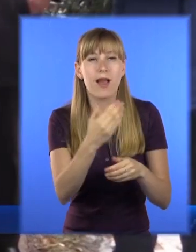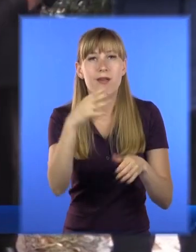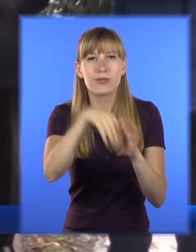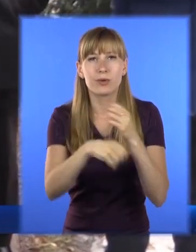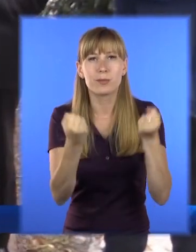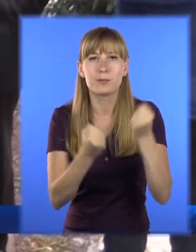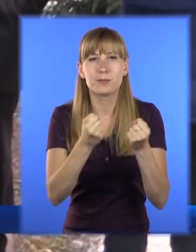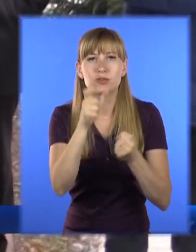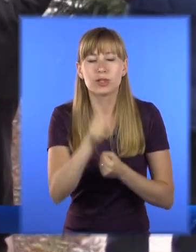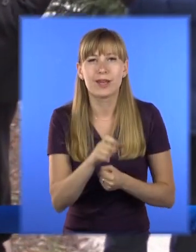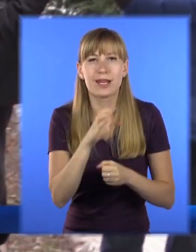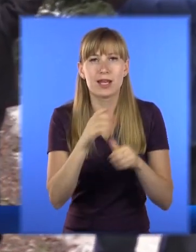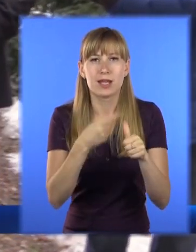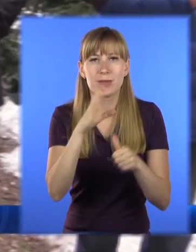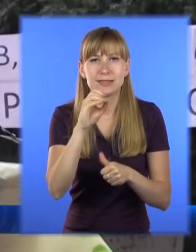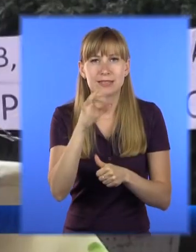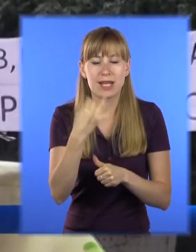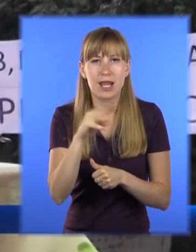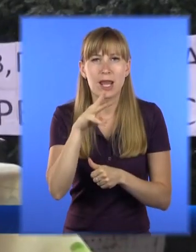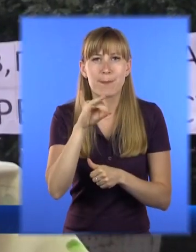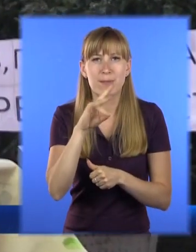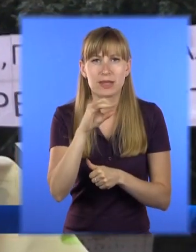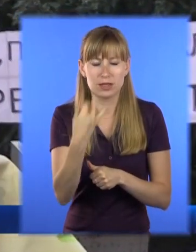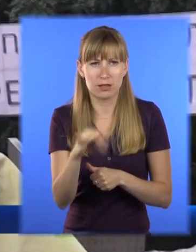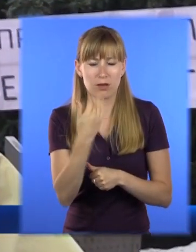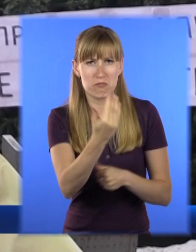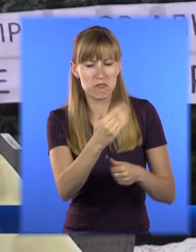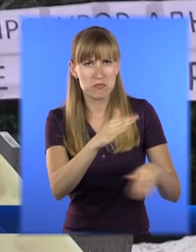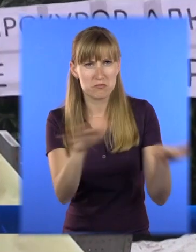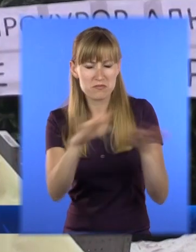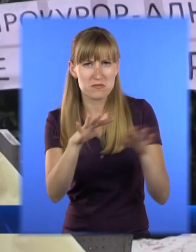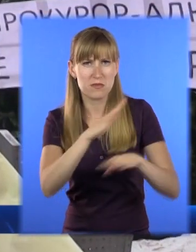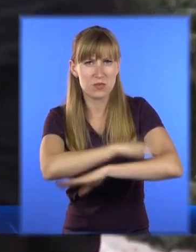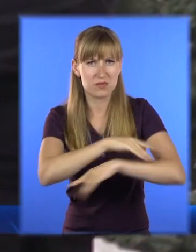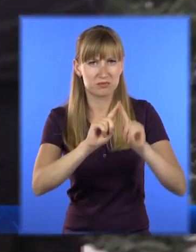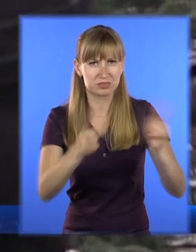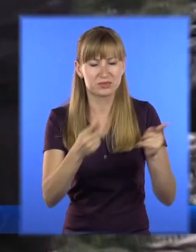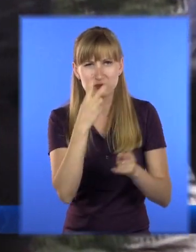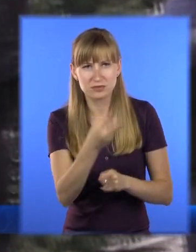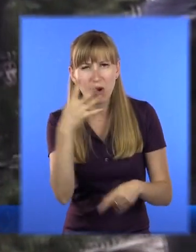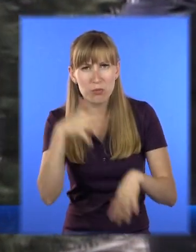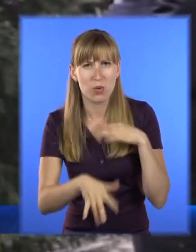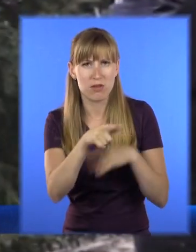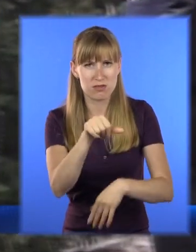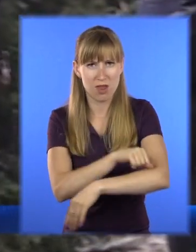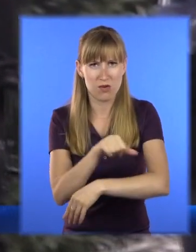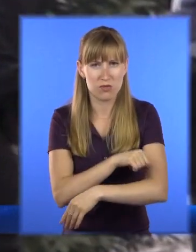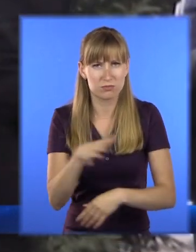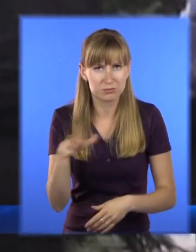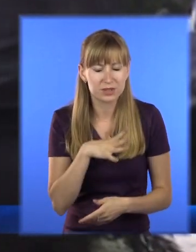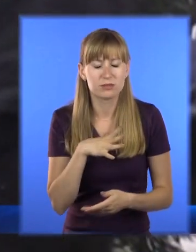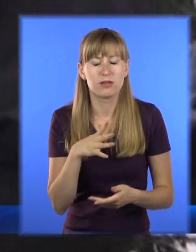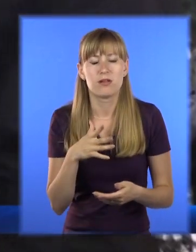яким Сергій Мінтій. Під час спілкування через дивну поведінку чоловіка копи помітили явні ознаки наркотичного